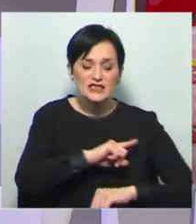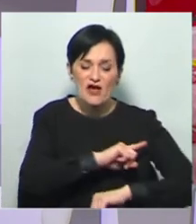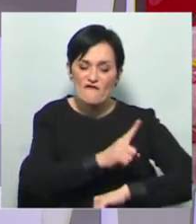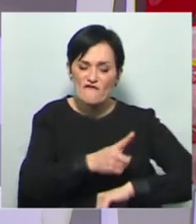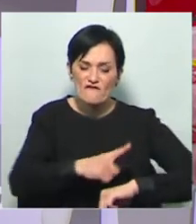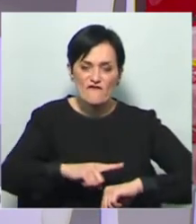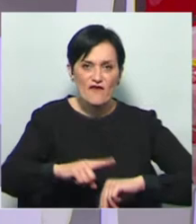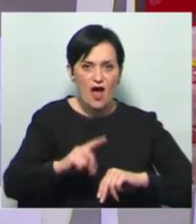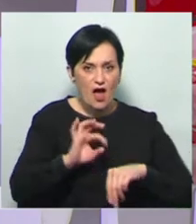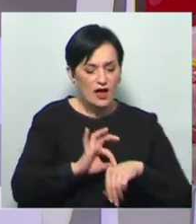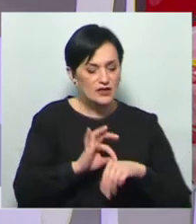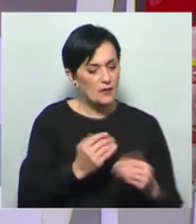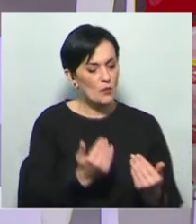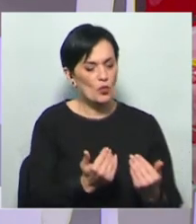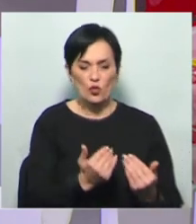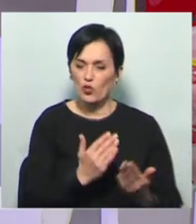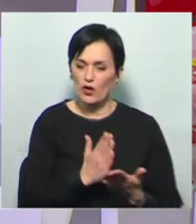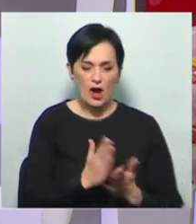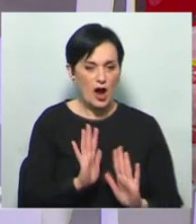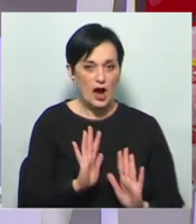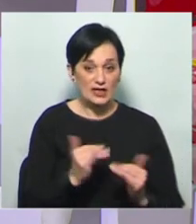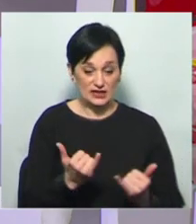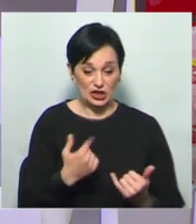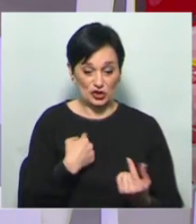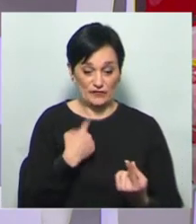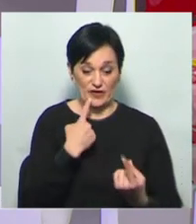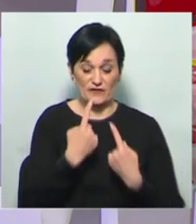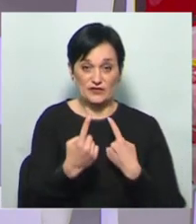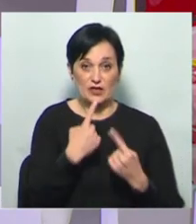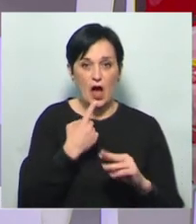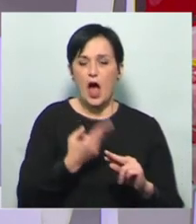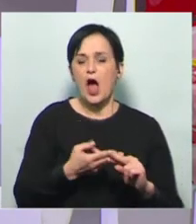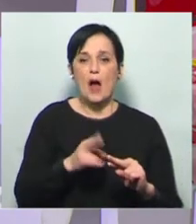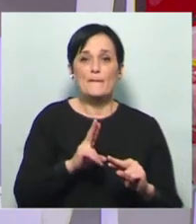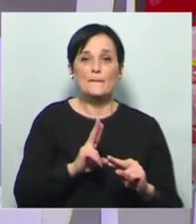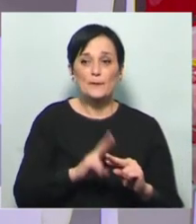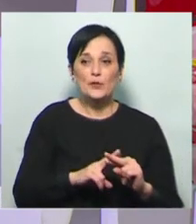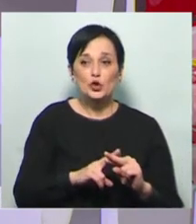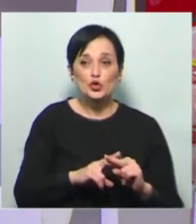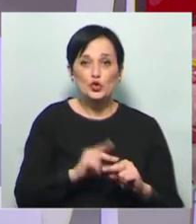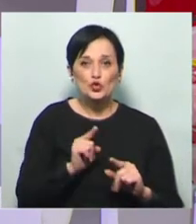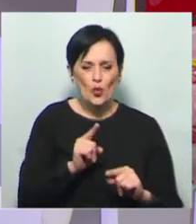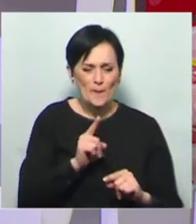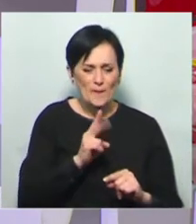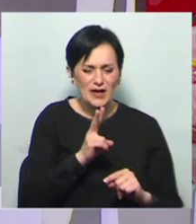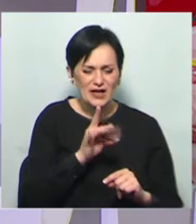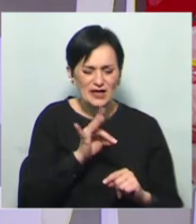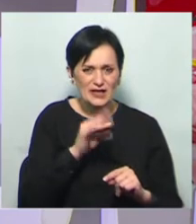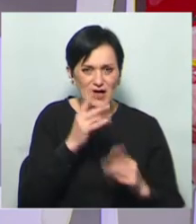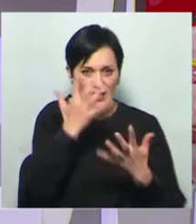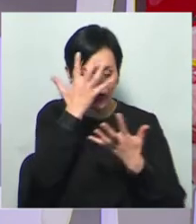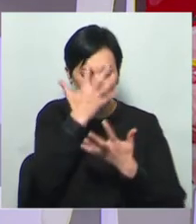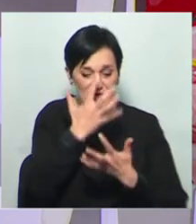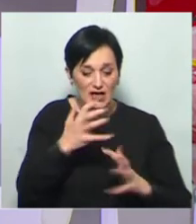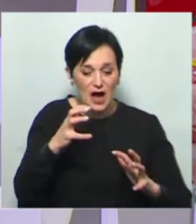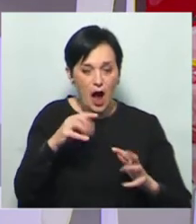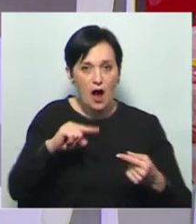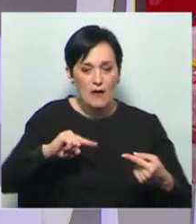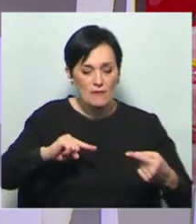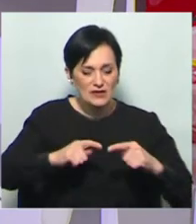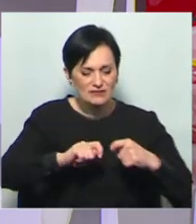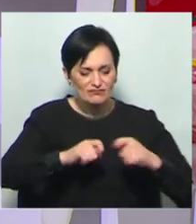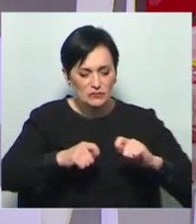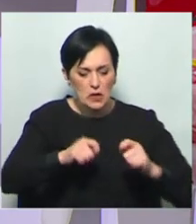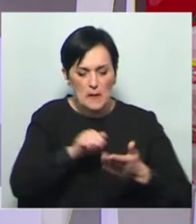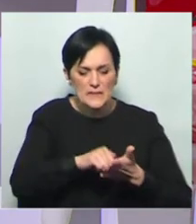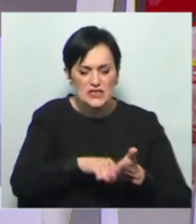არის. ხანდაზე იმ თემაზე რაზეც დღეს გვაქვს ჩვენ საუბარი. ამიტომ თვითონ ის კრამპები ძანუ ღამის გაკვანძვები